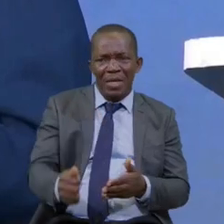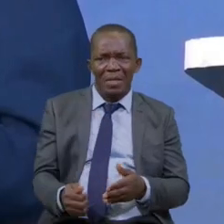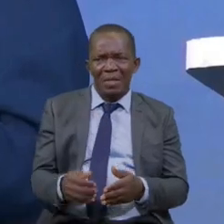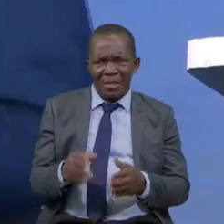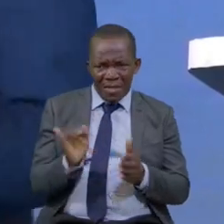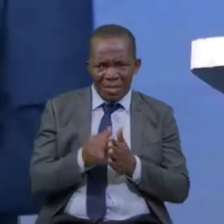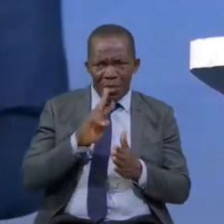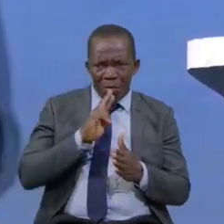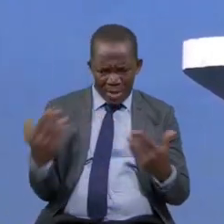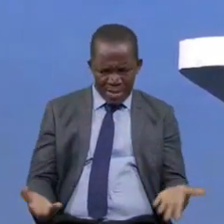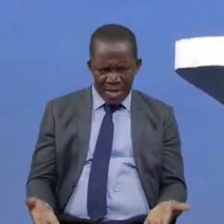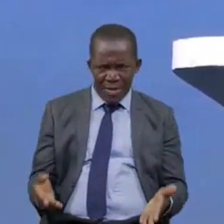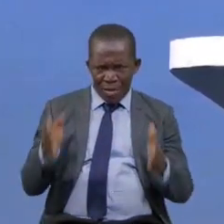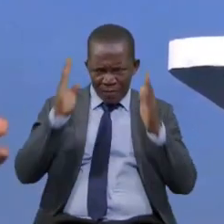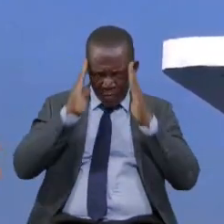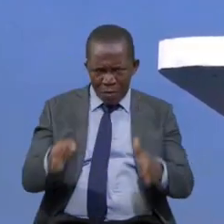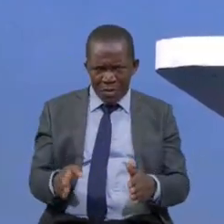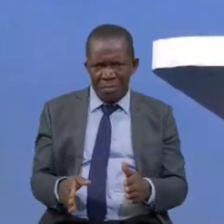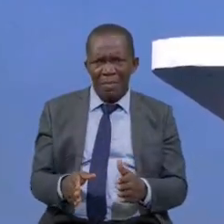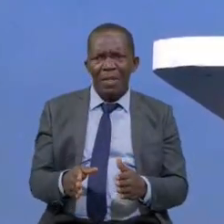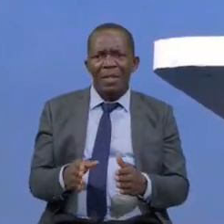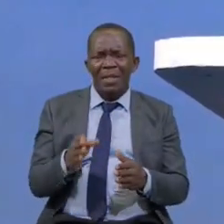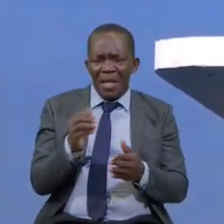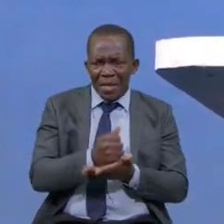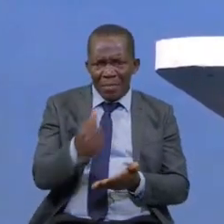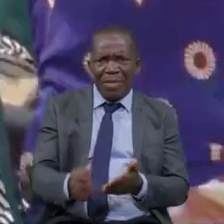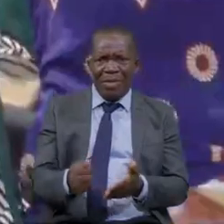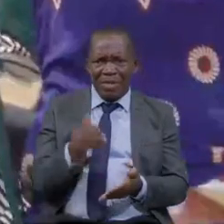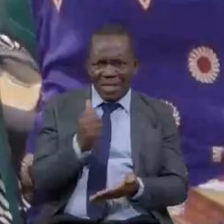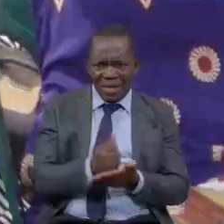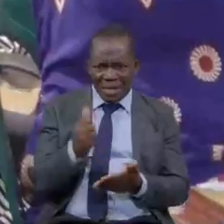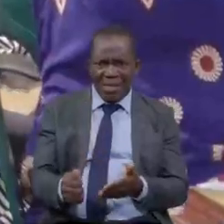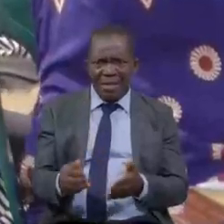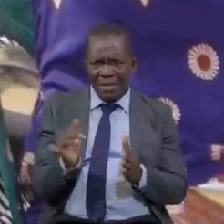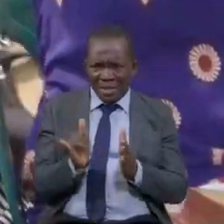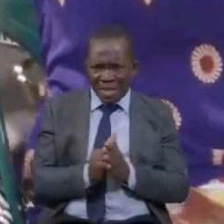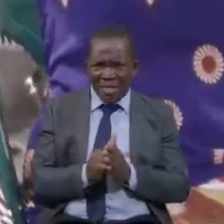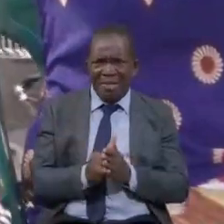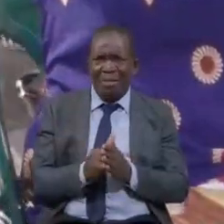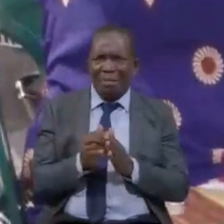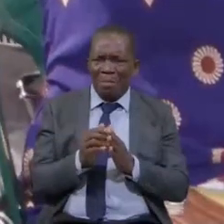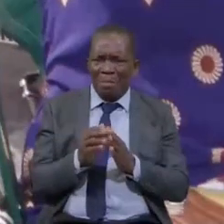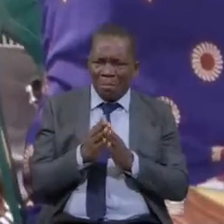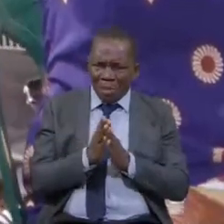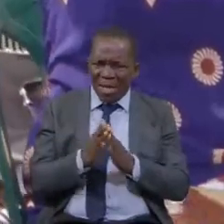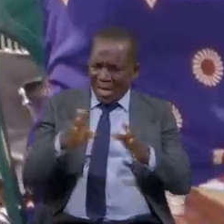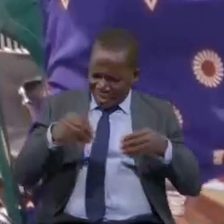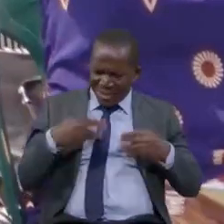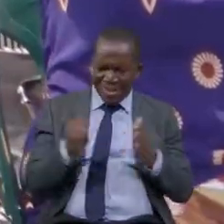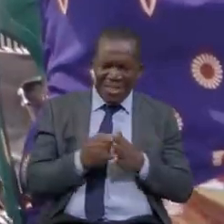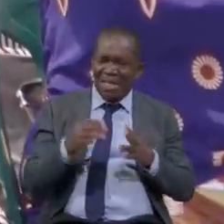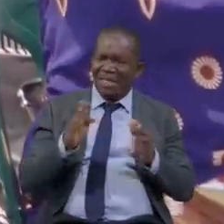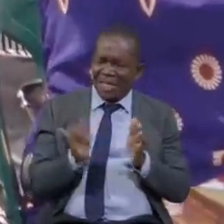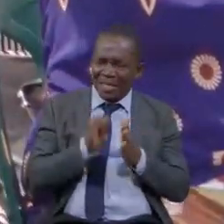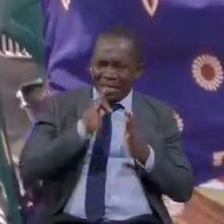Un amen absent qui n'apporte pas. Le type d'absent. L'amen habituel. Qui n'est pas excité au sujet de la sainteté du cœur